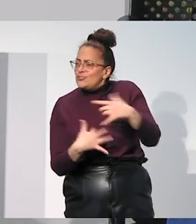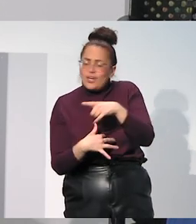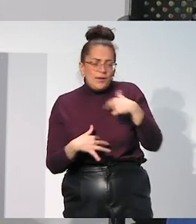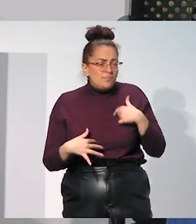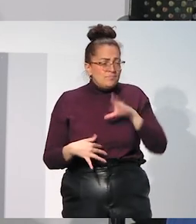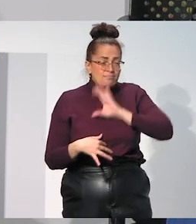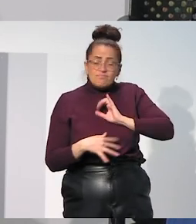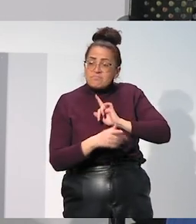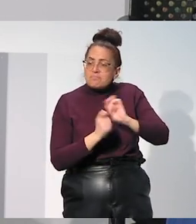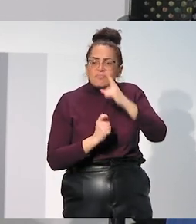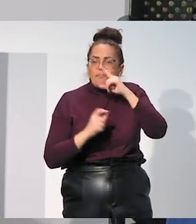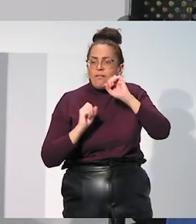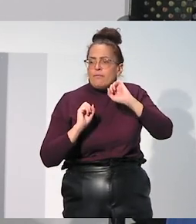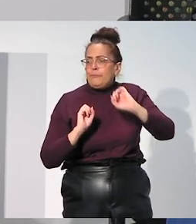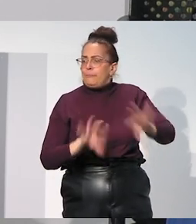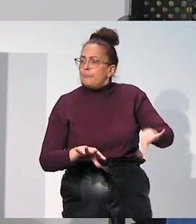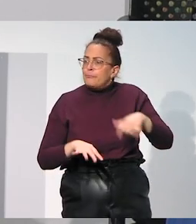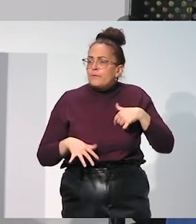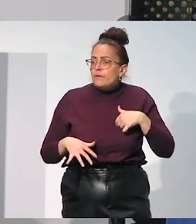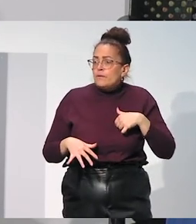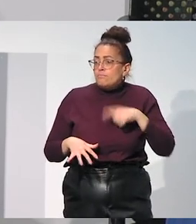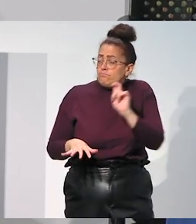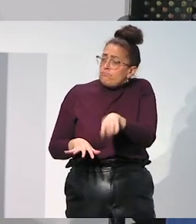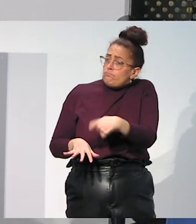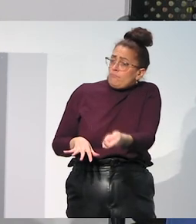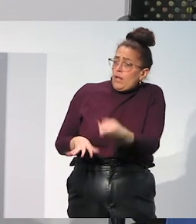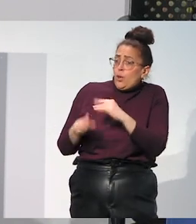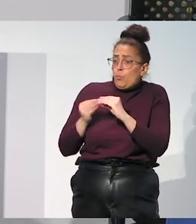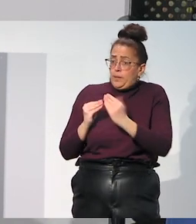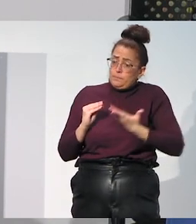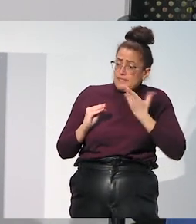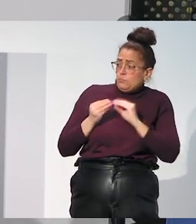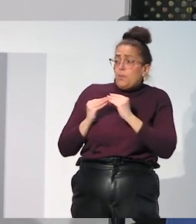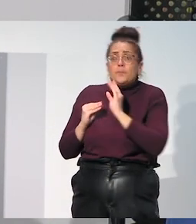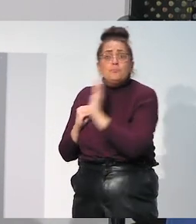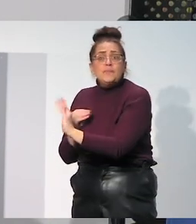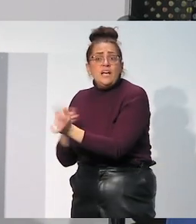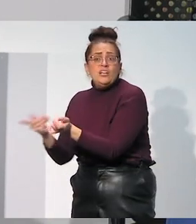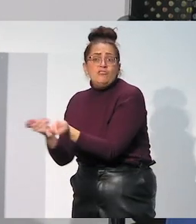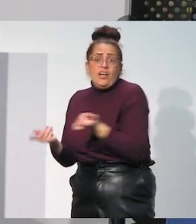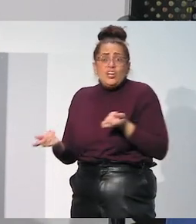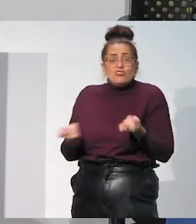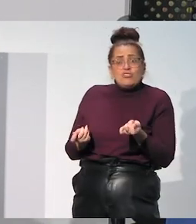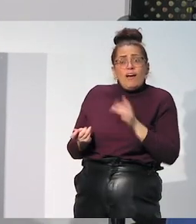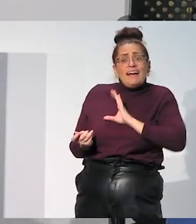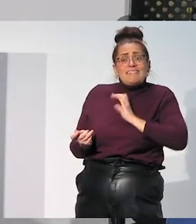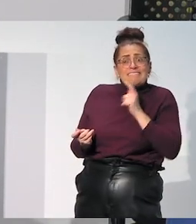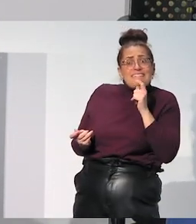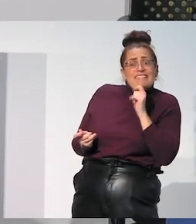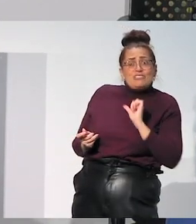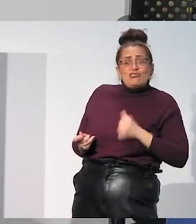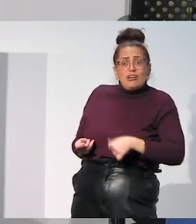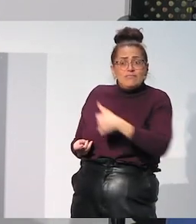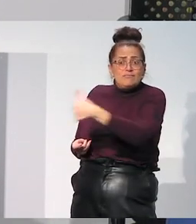C'est normal, chacun a ses problèmes et s'occupe de ses affaires comme il peut. C'est le bout du monde